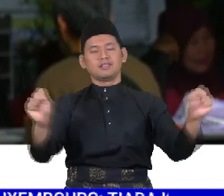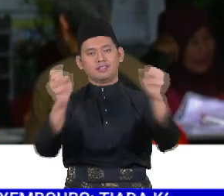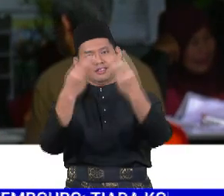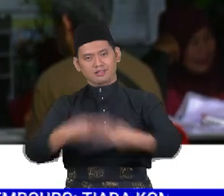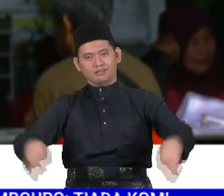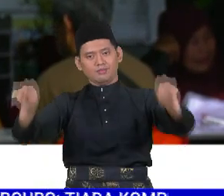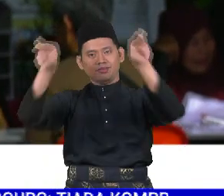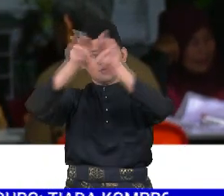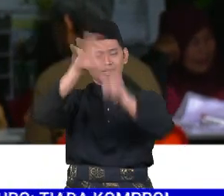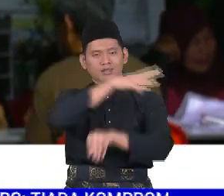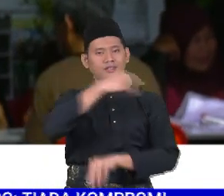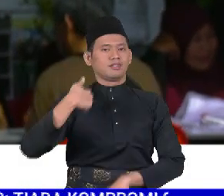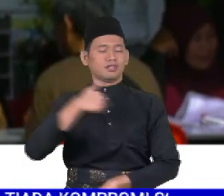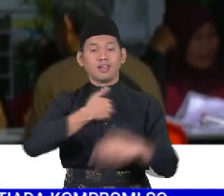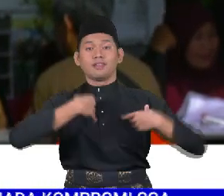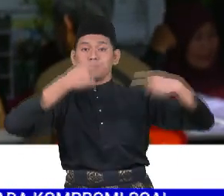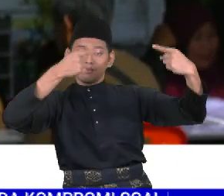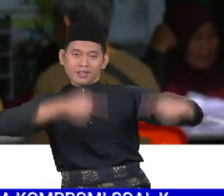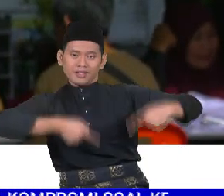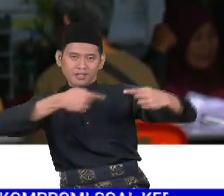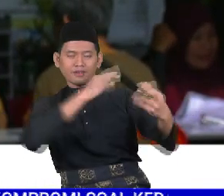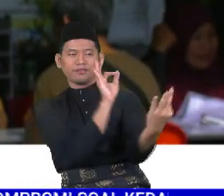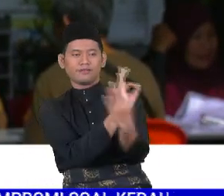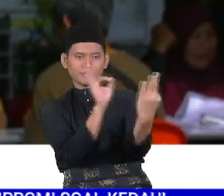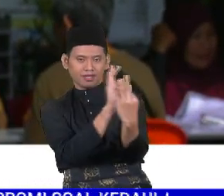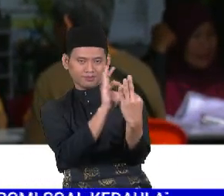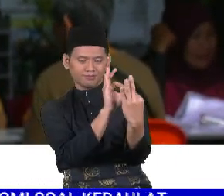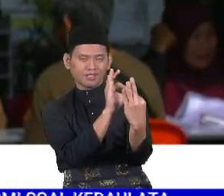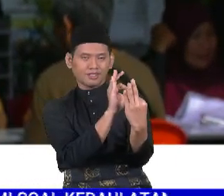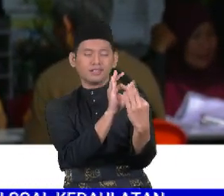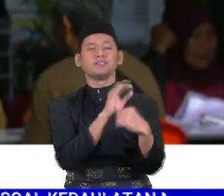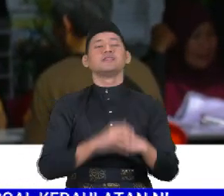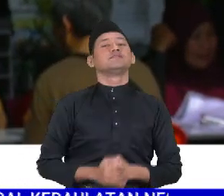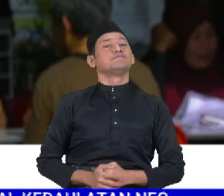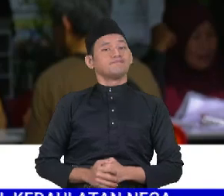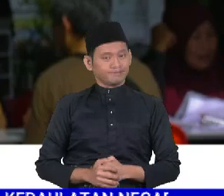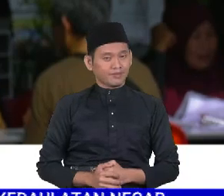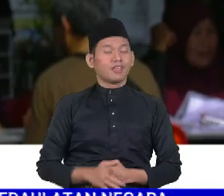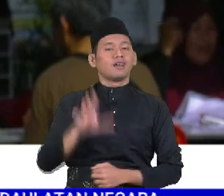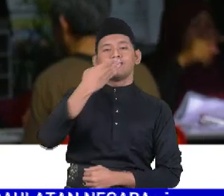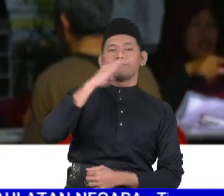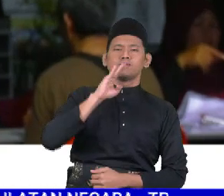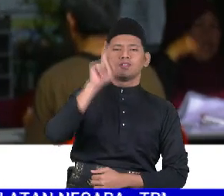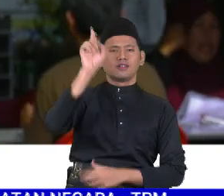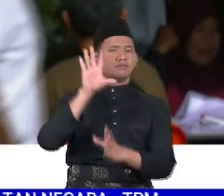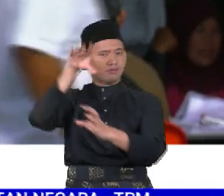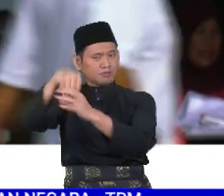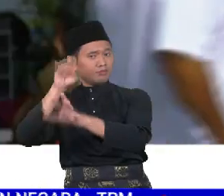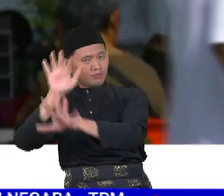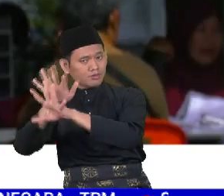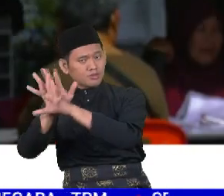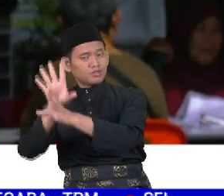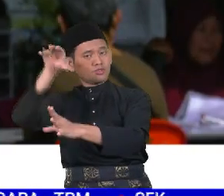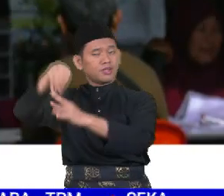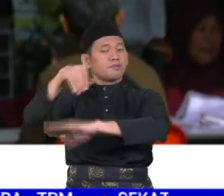masjid. Dan kemudian kita ada pertandingan futsal 5 sebelah, alhamdulillah penyertaannya ramai. Dan di